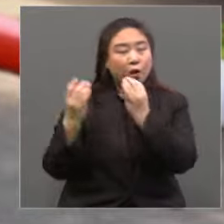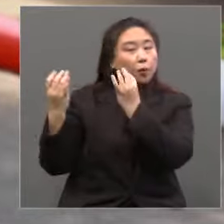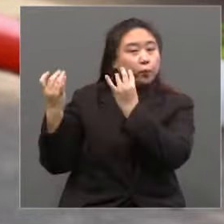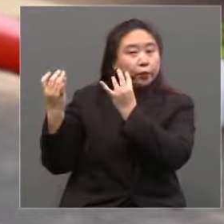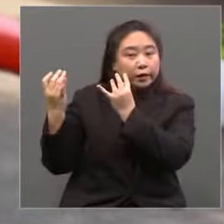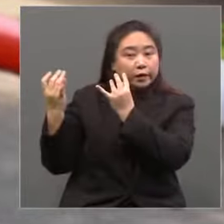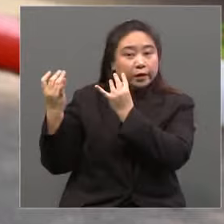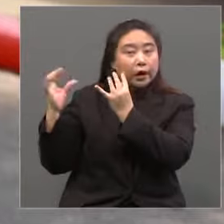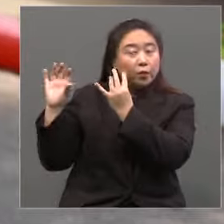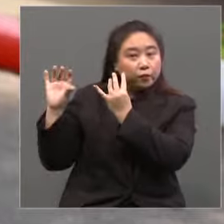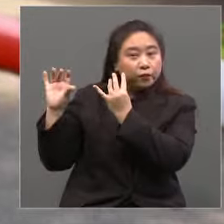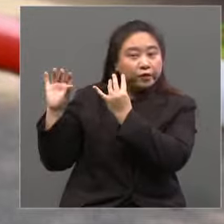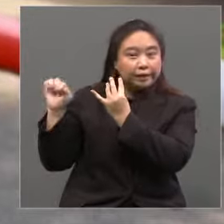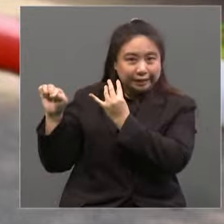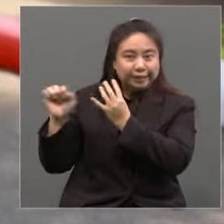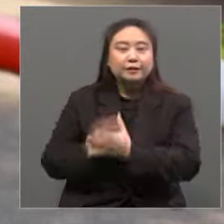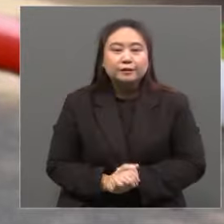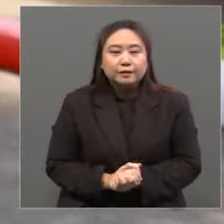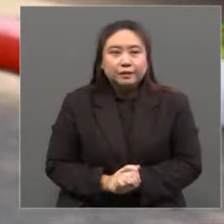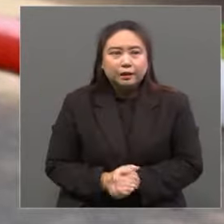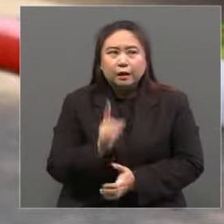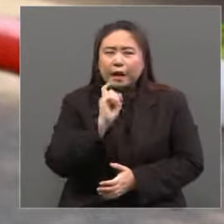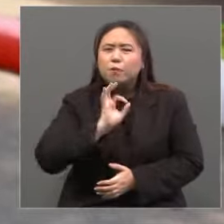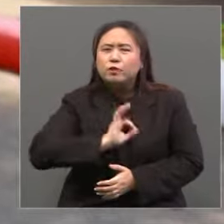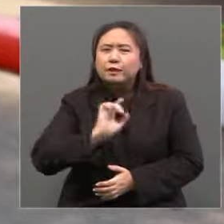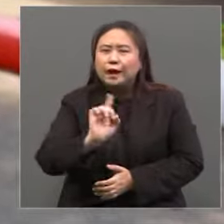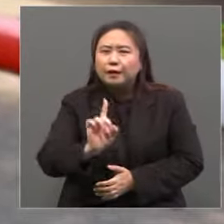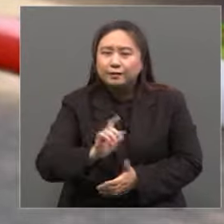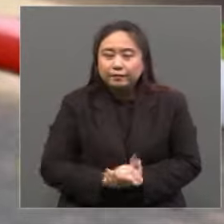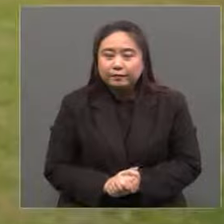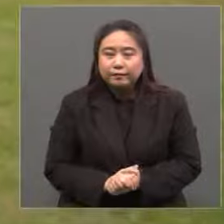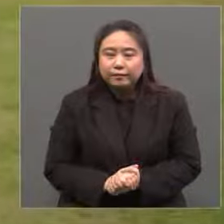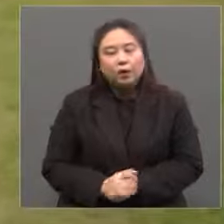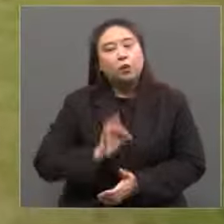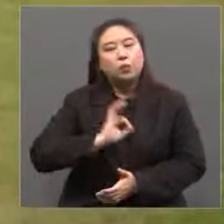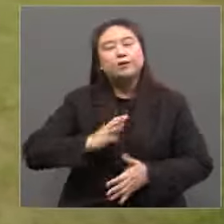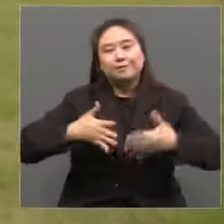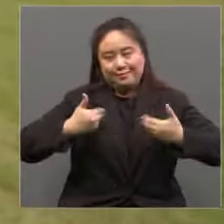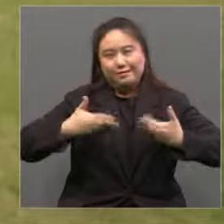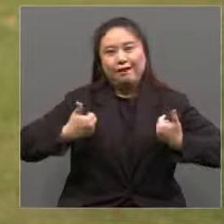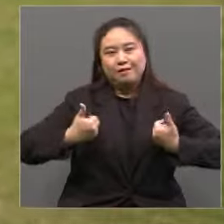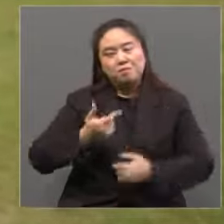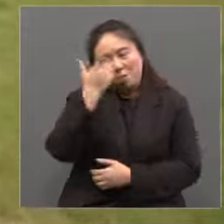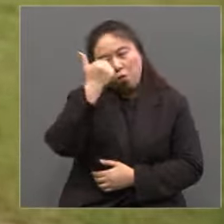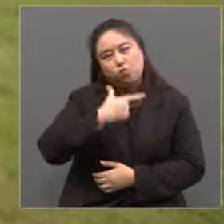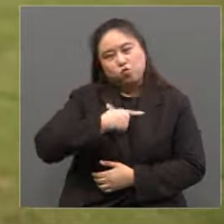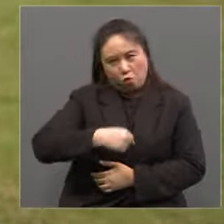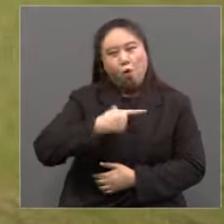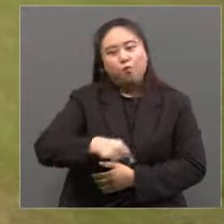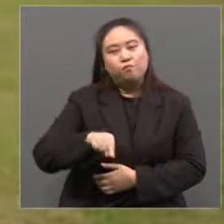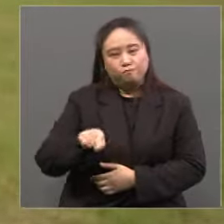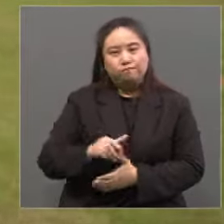ล้วก็เป็นดัมค่ะ แล้วเรารู้สึกไงบ้างคะที่ได้มาเป็นส่วนหนึ่งของวง ก็รู้สึกดีใจค่ะเพราะว่าหนูชอบอยู่แล้วชอบการเล่นดน